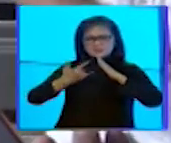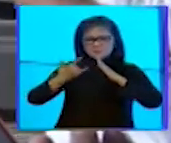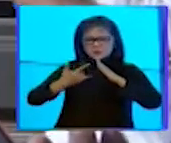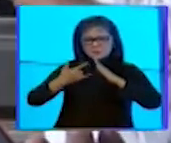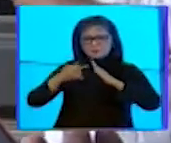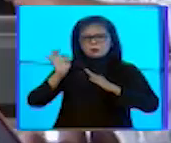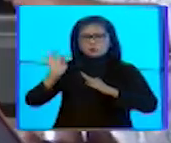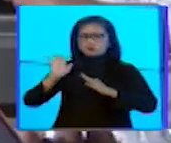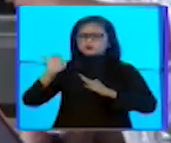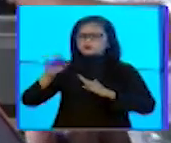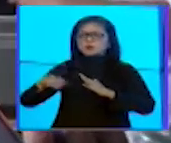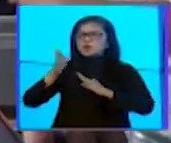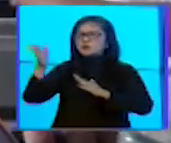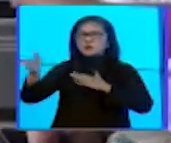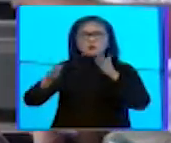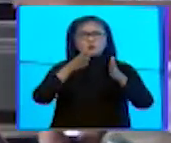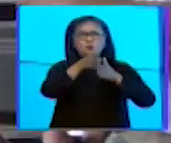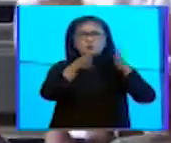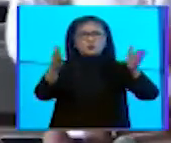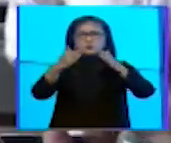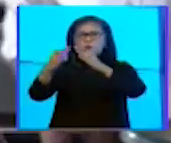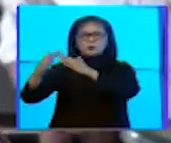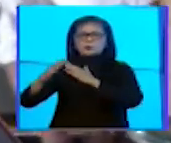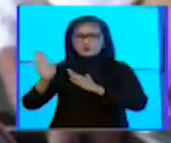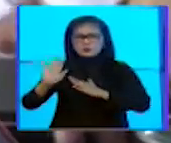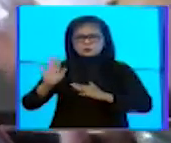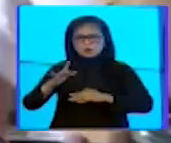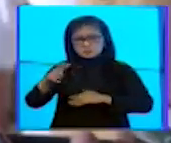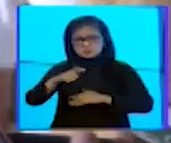ke kecamatan lain, apalagi ke kabupaten lain, terlebih provinsi lain, tidak diperkenankan ya.